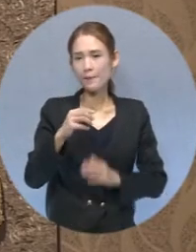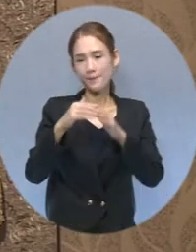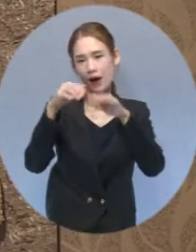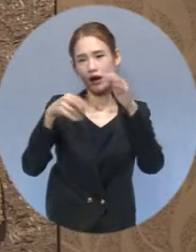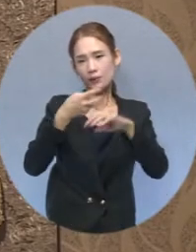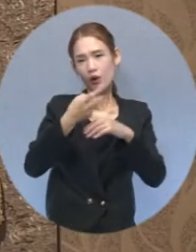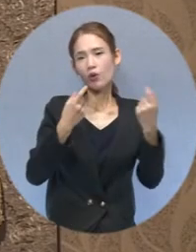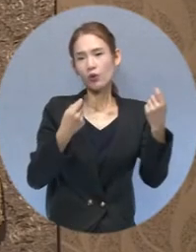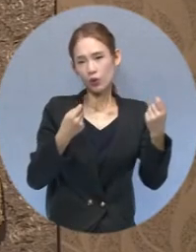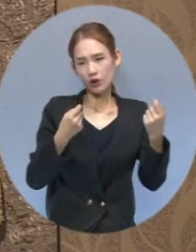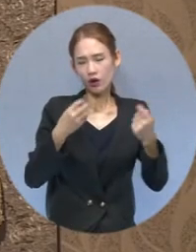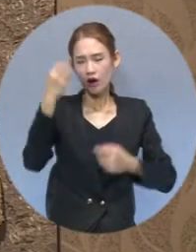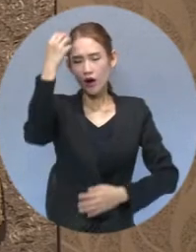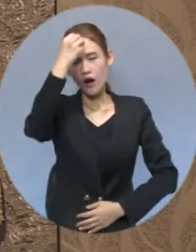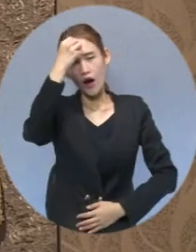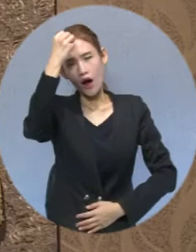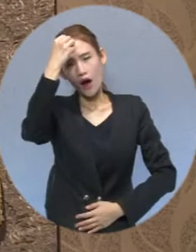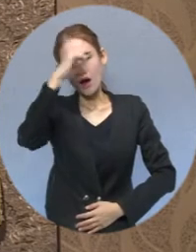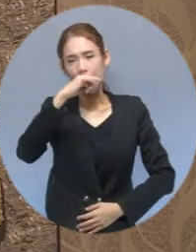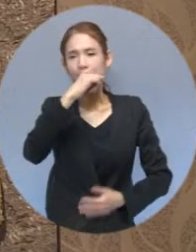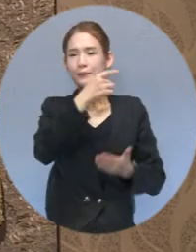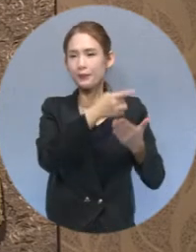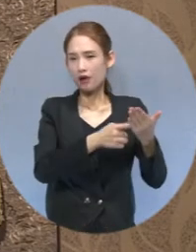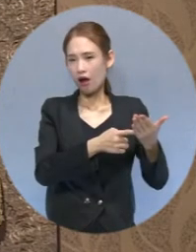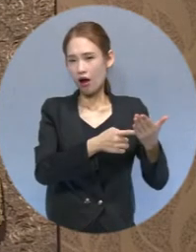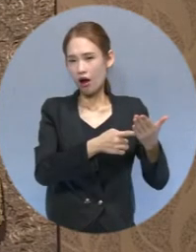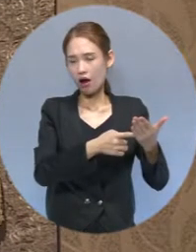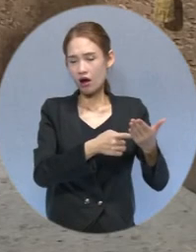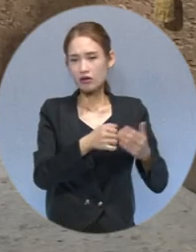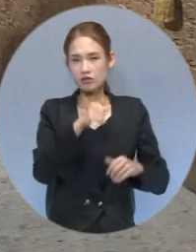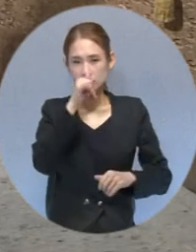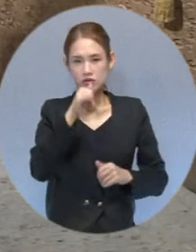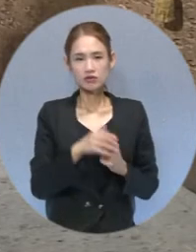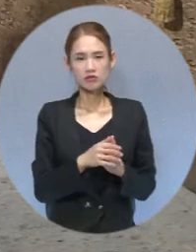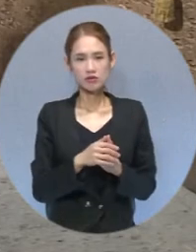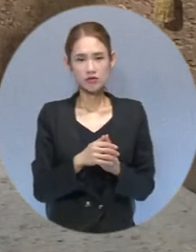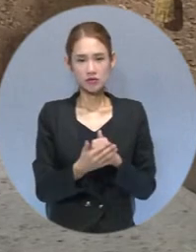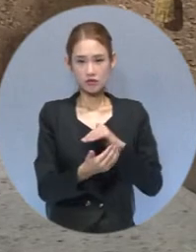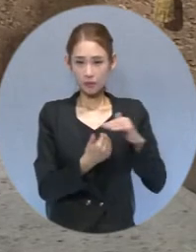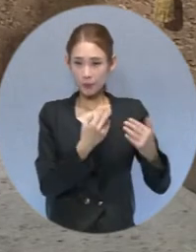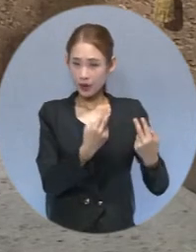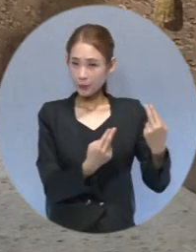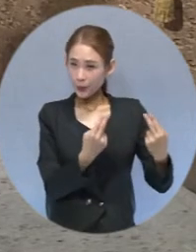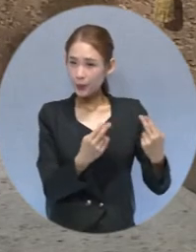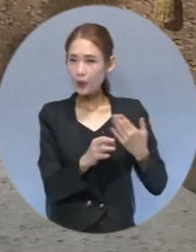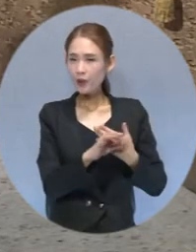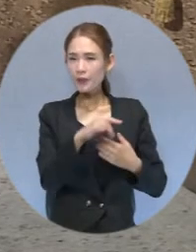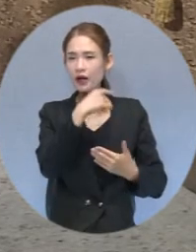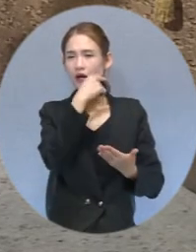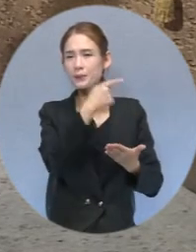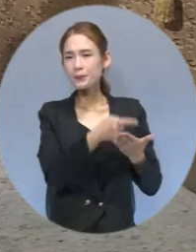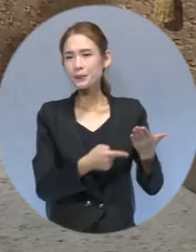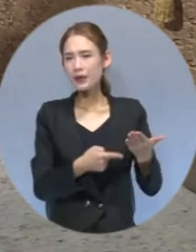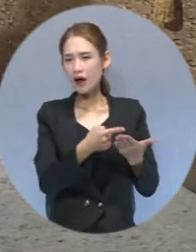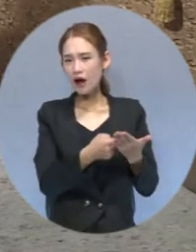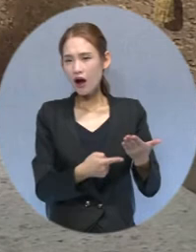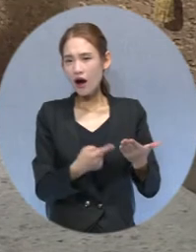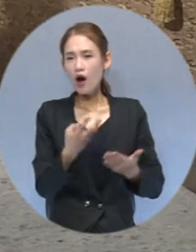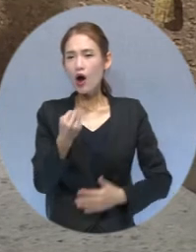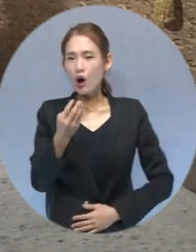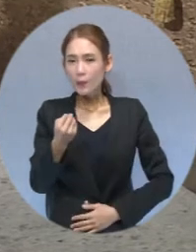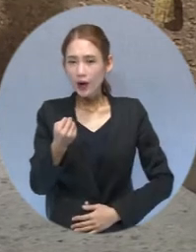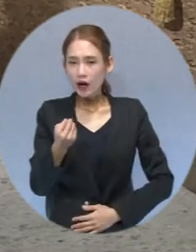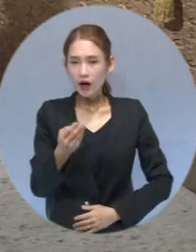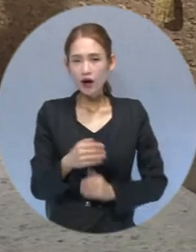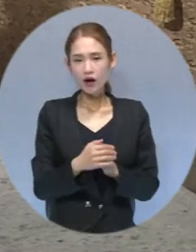그렇고 지금 어마어마한 적자를 보고 있고요. 네, 그러면서 그 전과 대비했을 때는 어느 정도 퍼센트? 한 1조 원 정도, 한